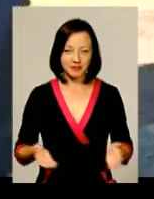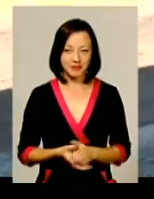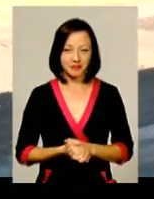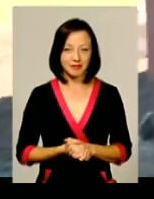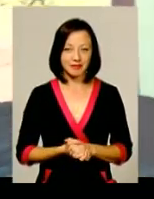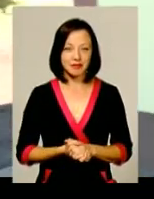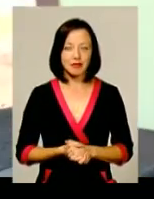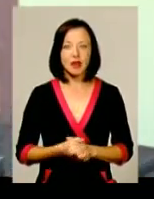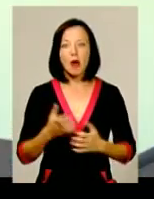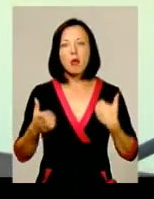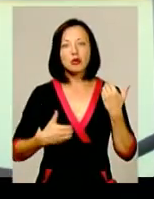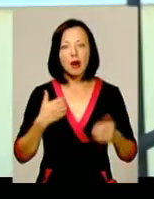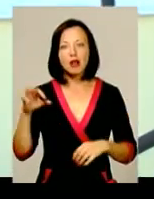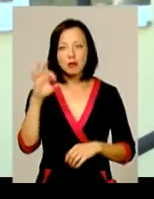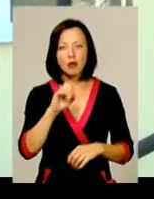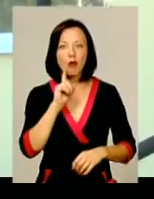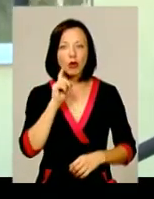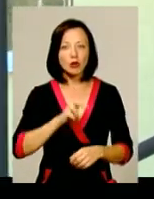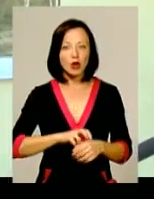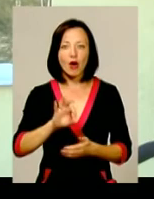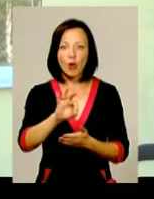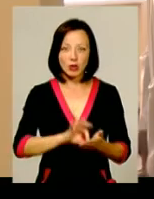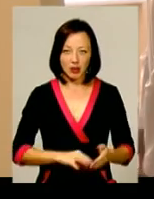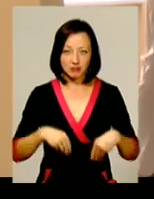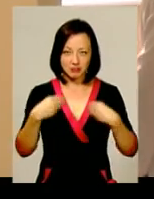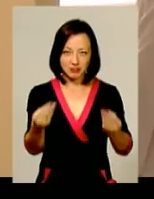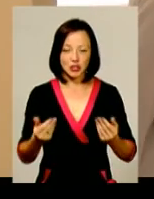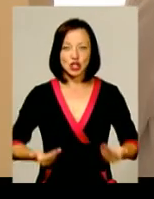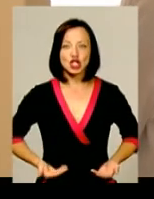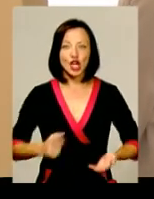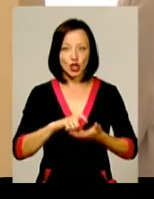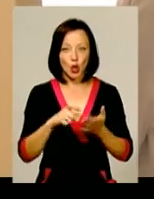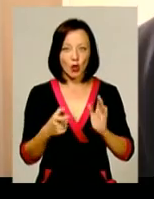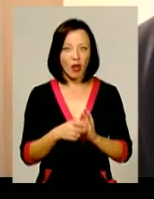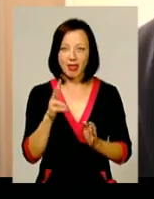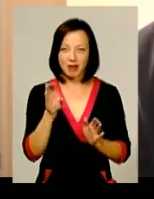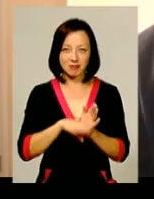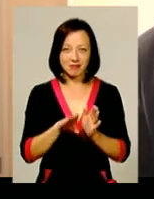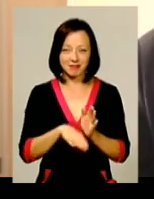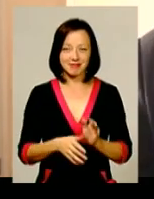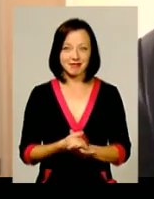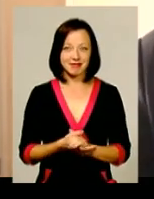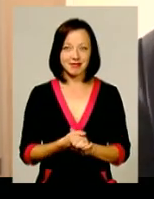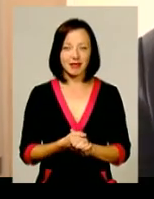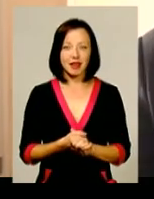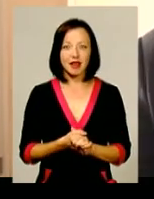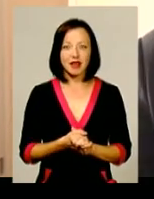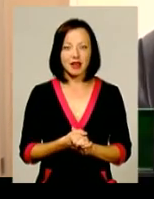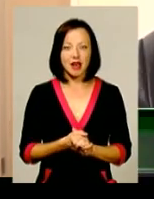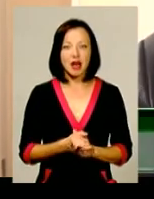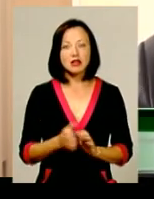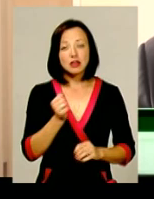вас. Подбали і про молодого лікаря. Одразу ж забезпечили його житлом і не яким-небудь. На жаль, за останні роки для